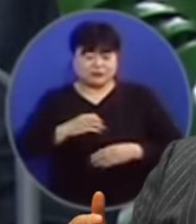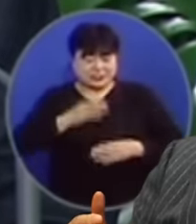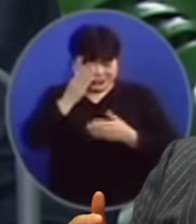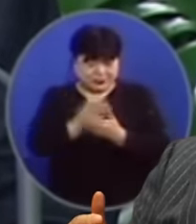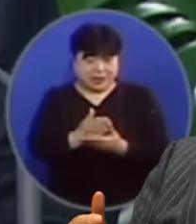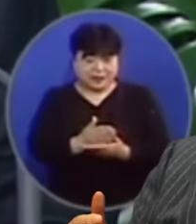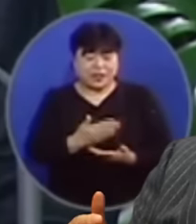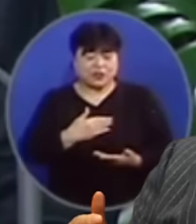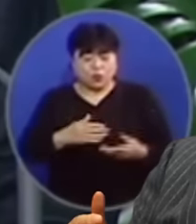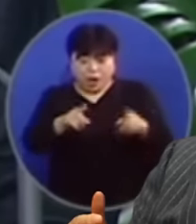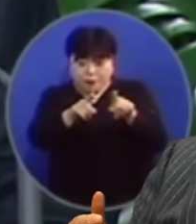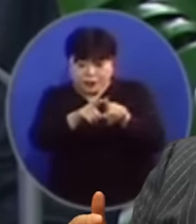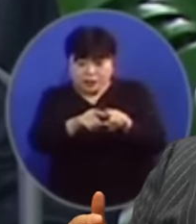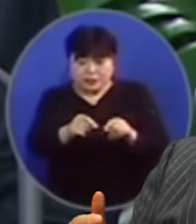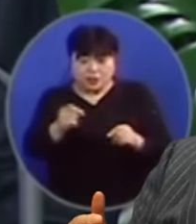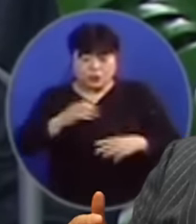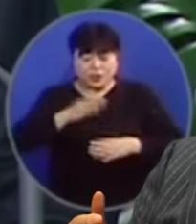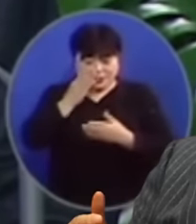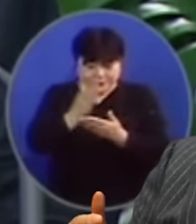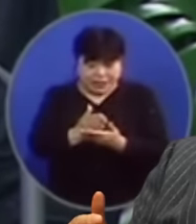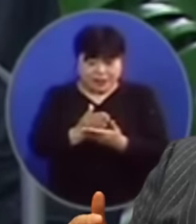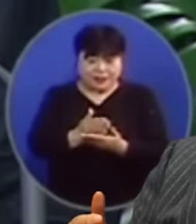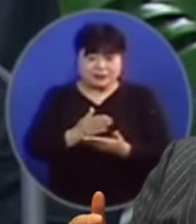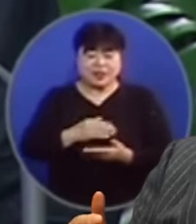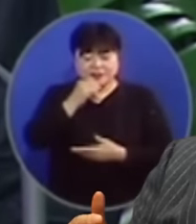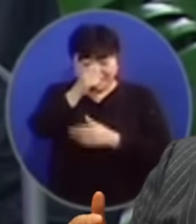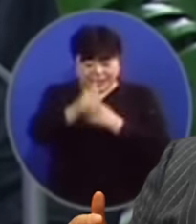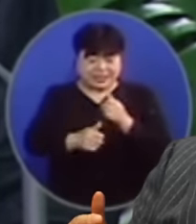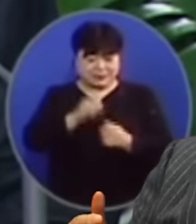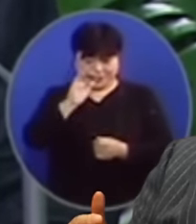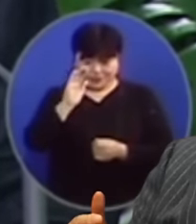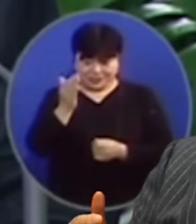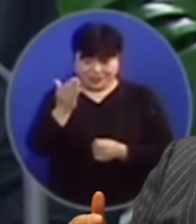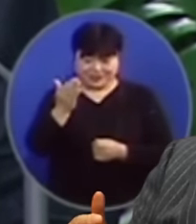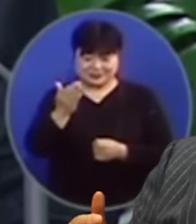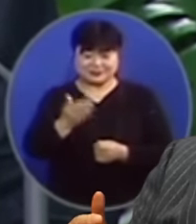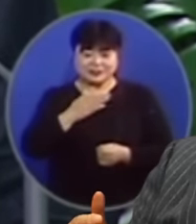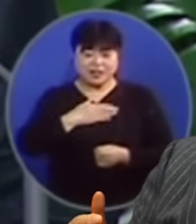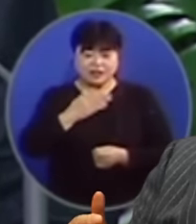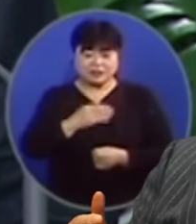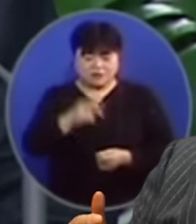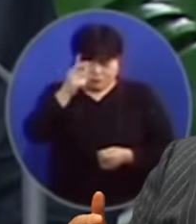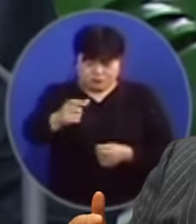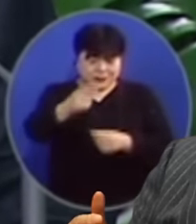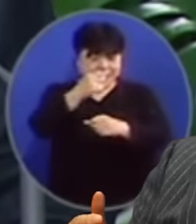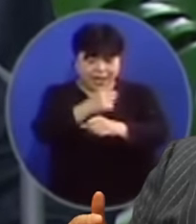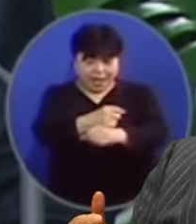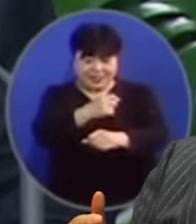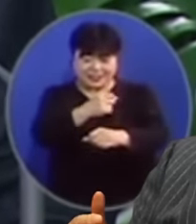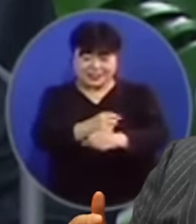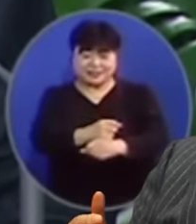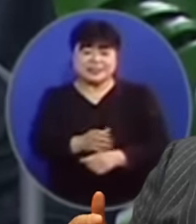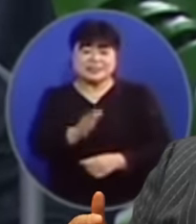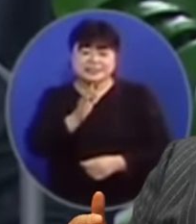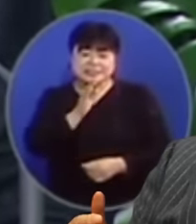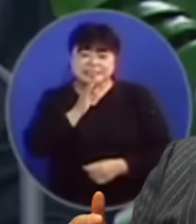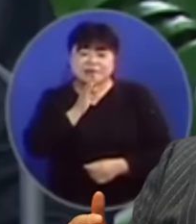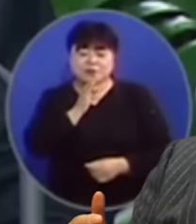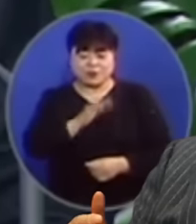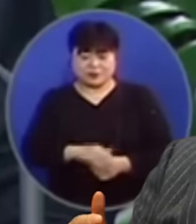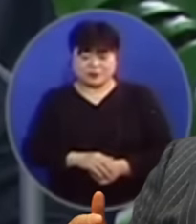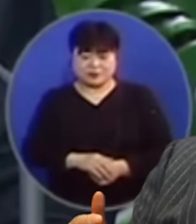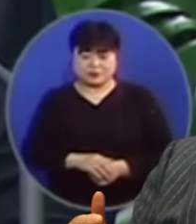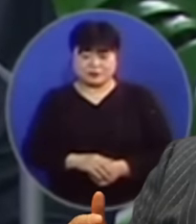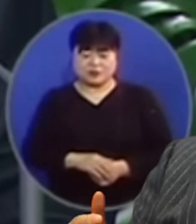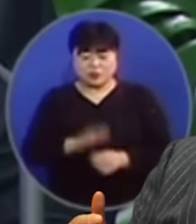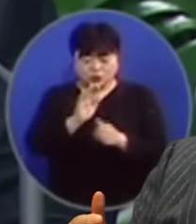두려워하지 말라. 내가 너와 함께 함이라. 놀라지 말라. 나는 내 하나님이 되리라. 내가 너를 굳세게 하리라. 참으로